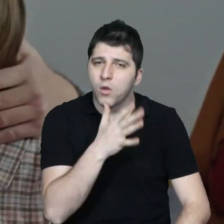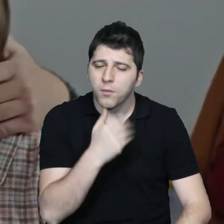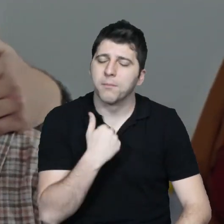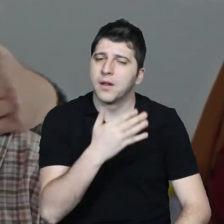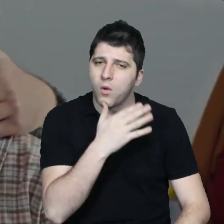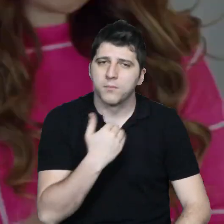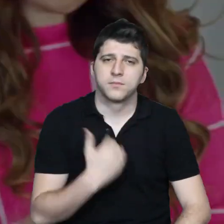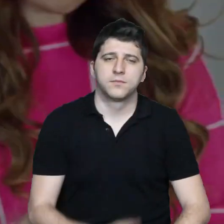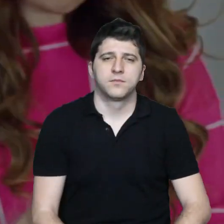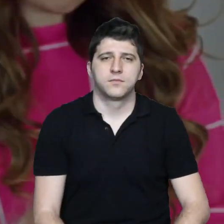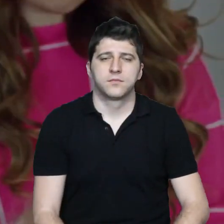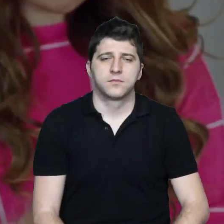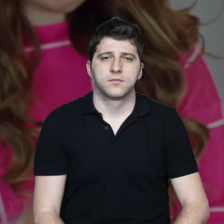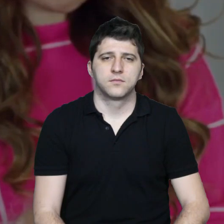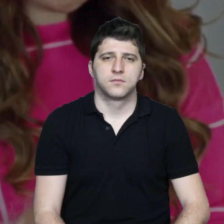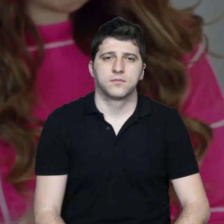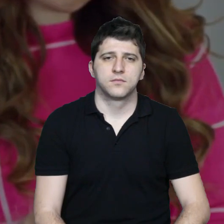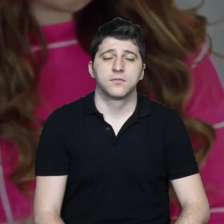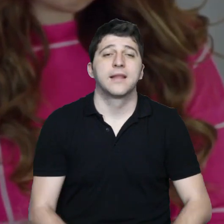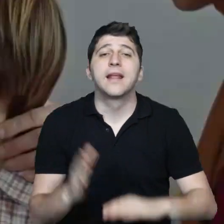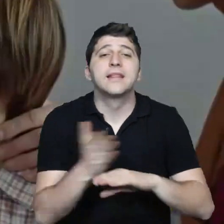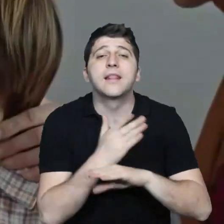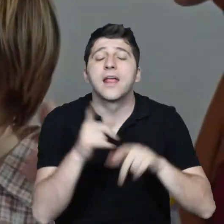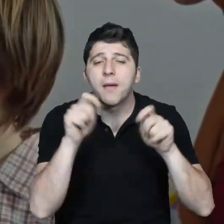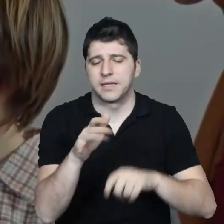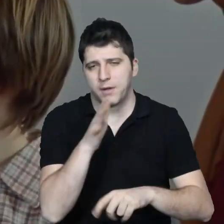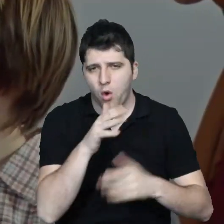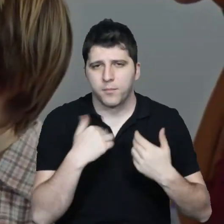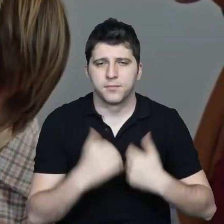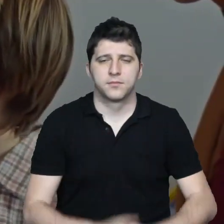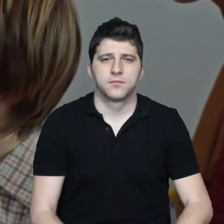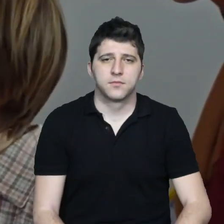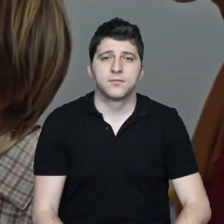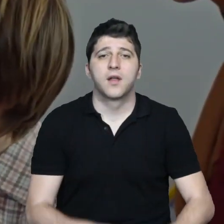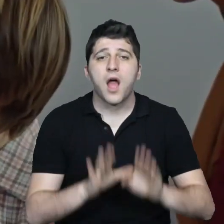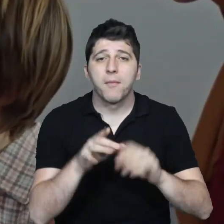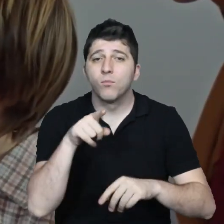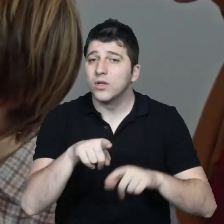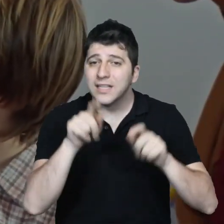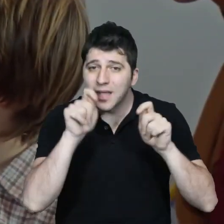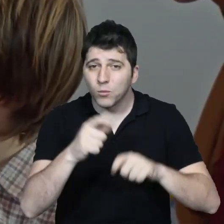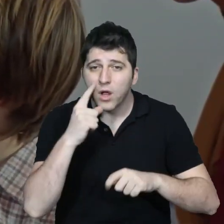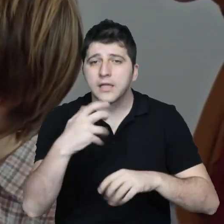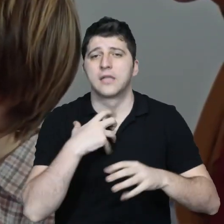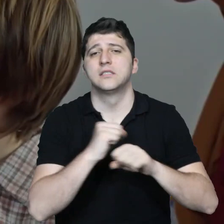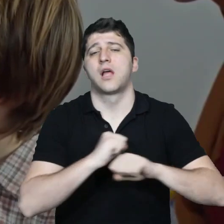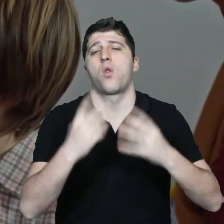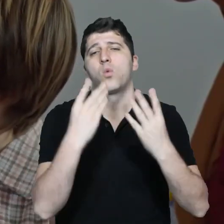Biliyorum. Başından öptü bir kez daha. Niye yaptığını biliyorum. Ama bunu yaparken kendine zarar